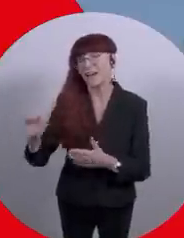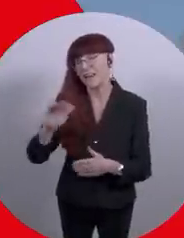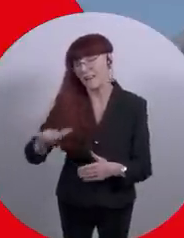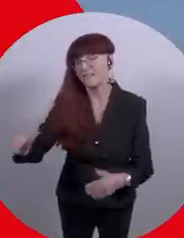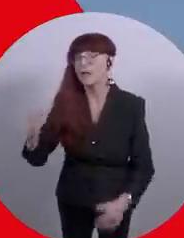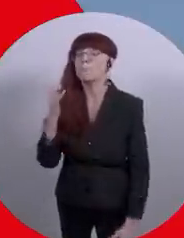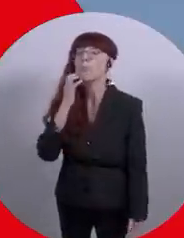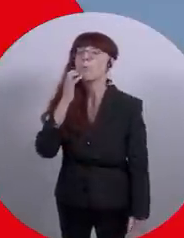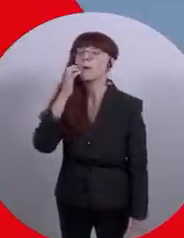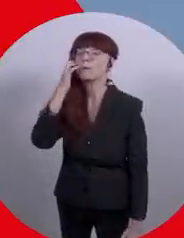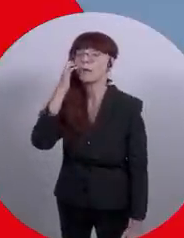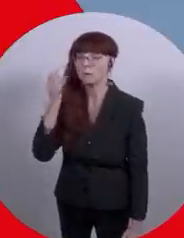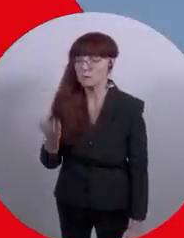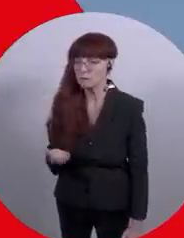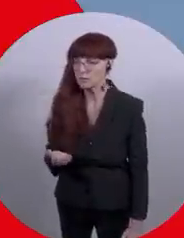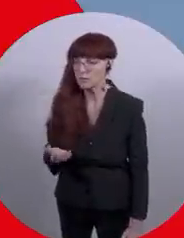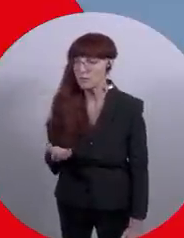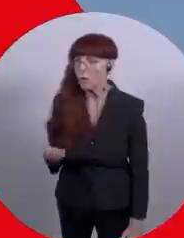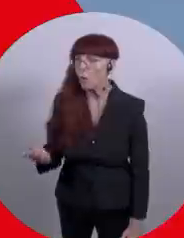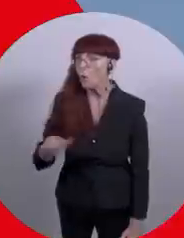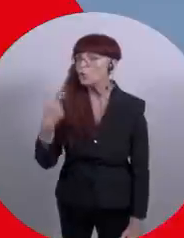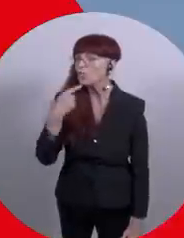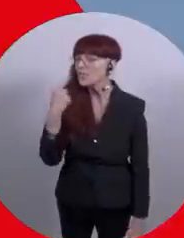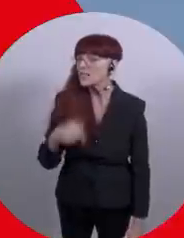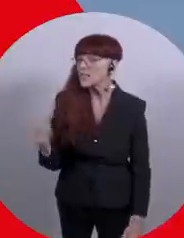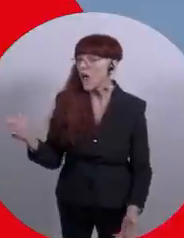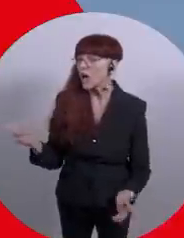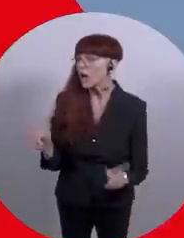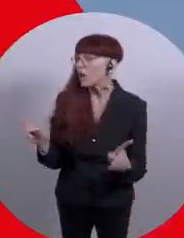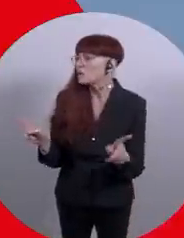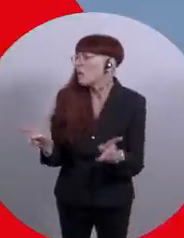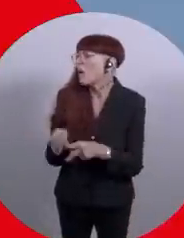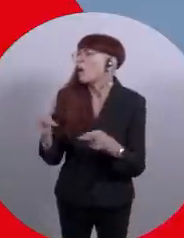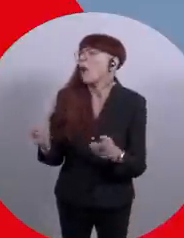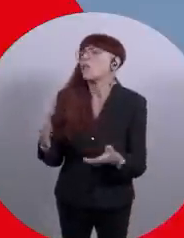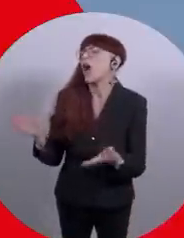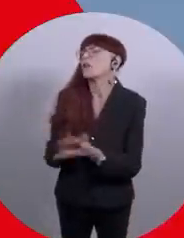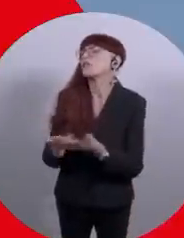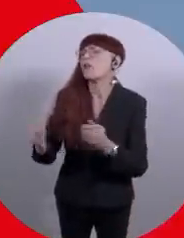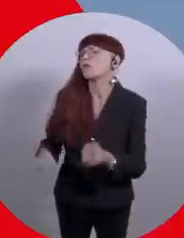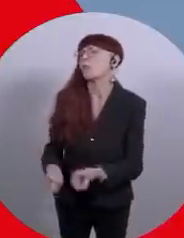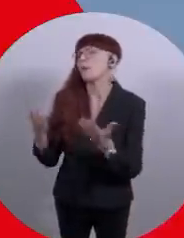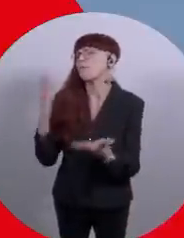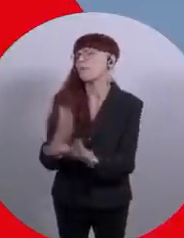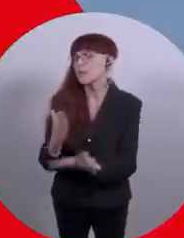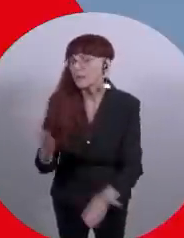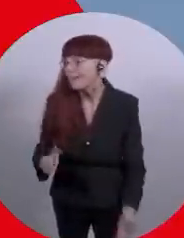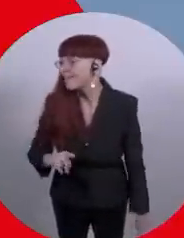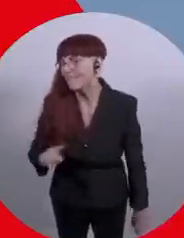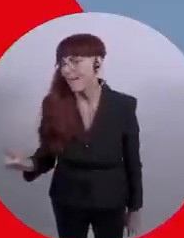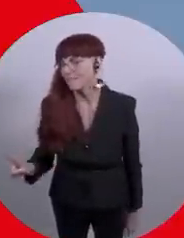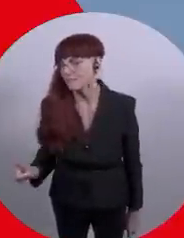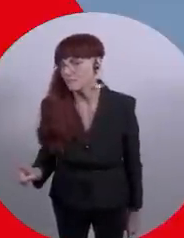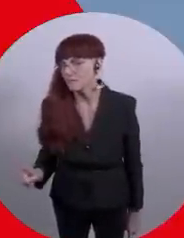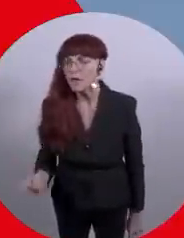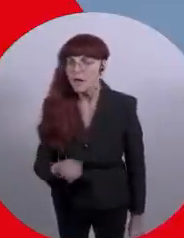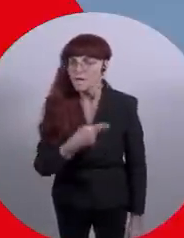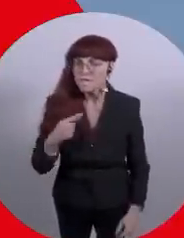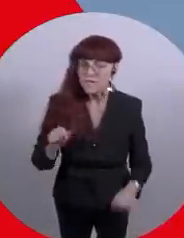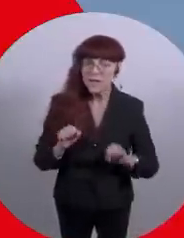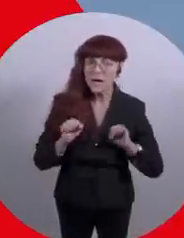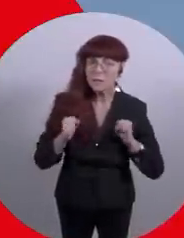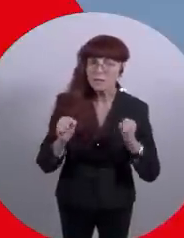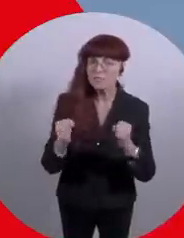wir tun so als Zimmer des aus und erledigen das das halte ich nicht für richtig und ich glaube dass wir es Bewegung dafür arbeiten müssen